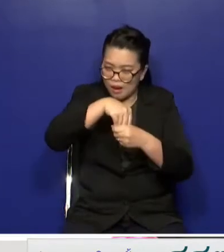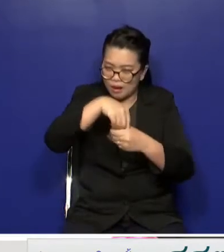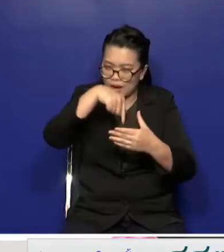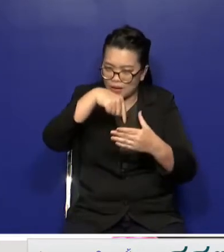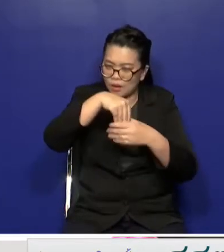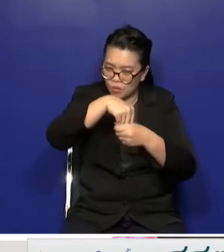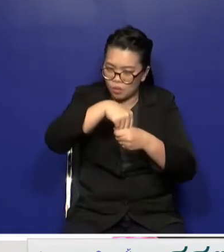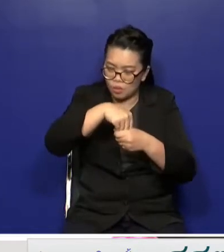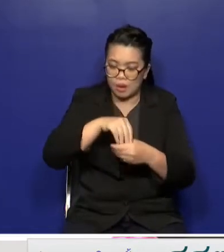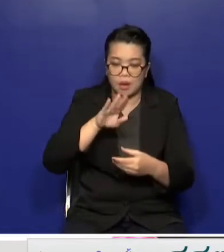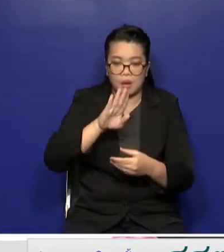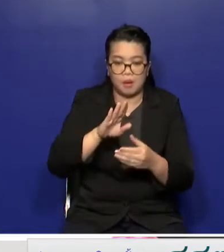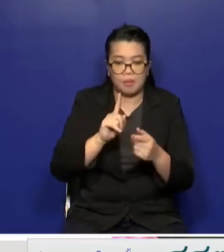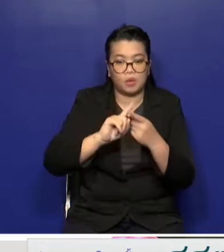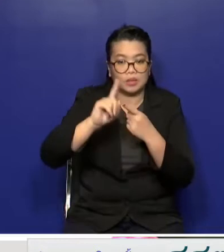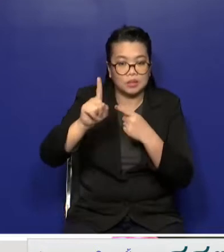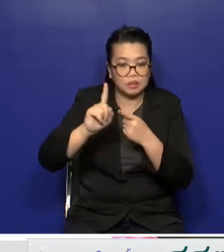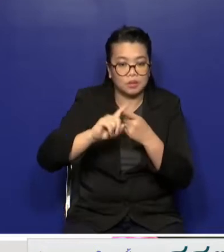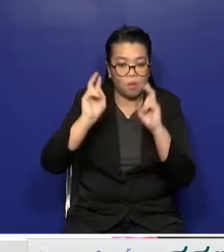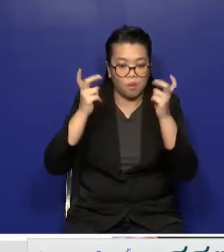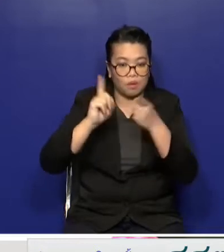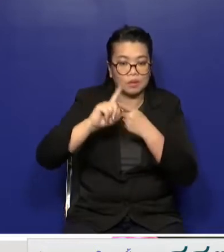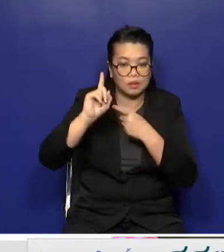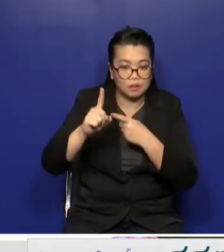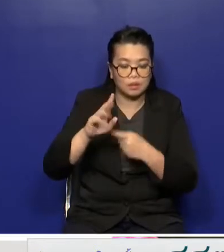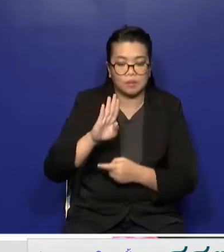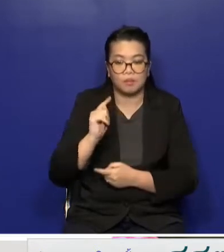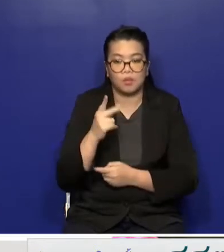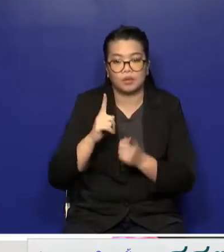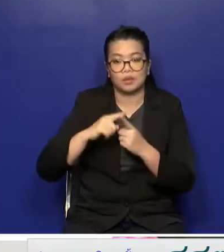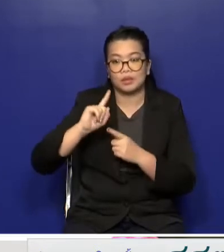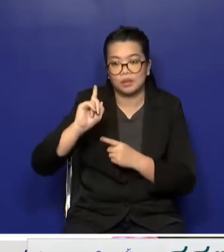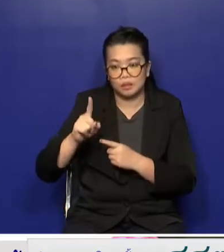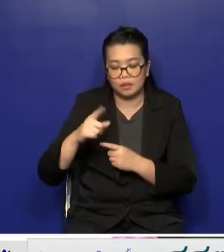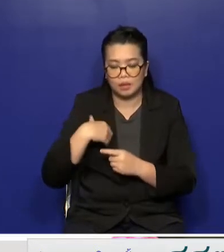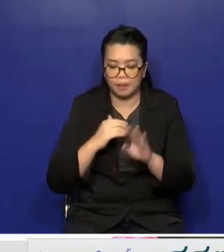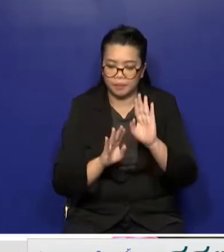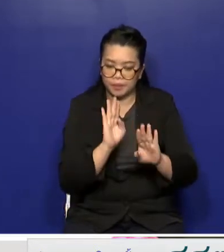insufficientหน้าทแล้ำนาจ อยากให้เปรียบเพียบผลสัมริษ